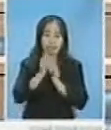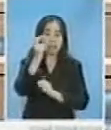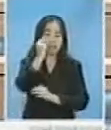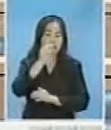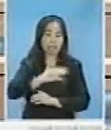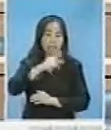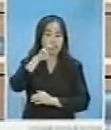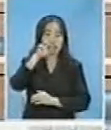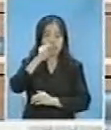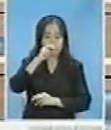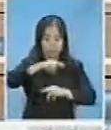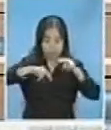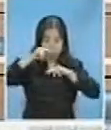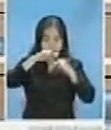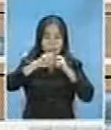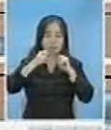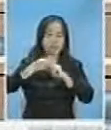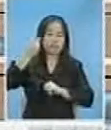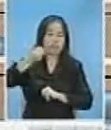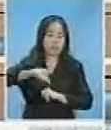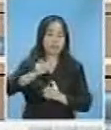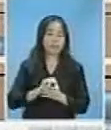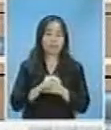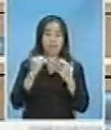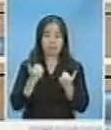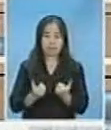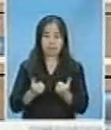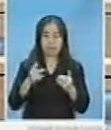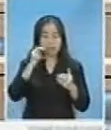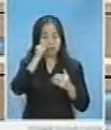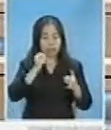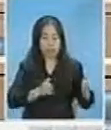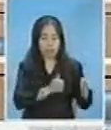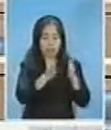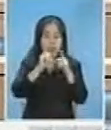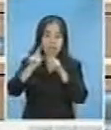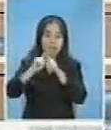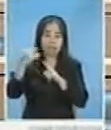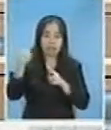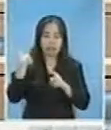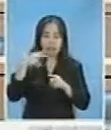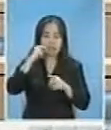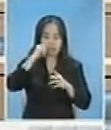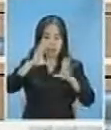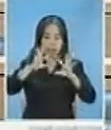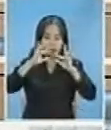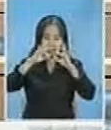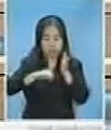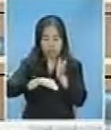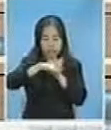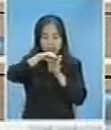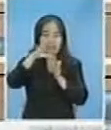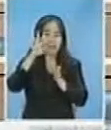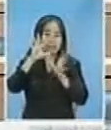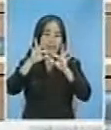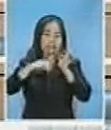งไปดูปัญหาอย่างแท้จริงนะครับคลองปัจจุบันมีสภาพที่ตื้นเขินมากครับตื้นเขินอย่างไร